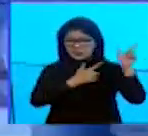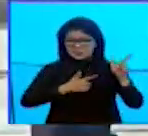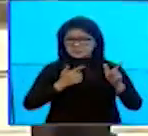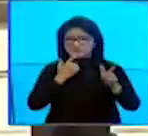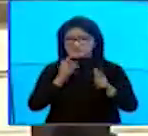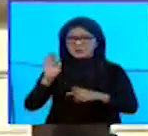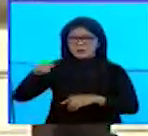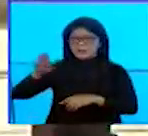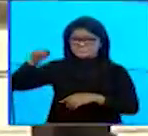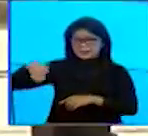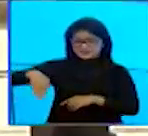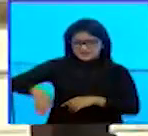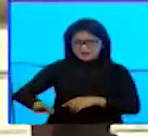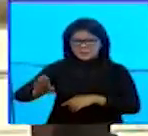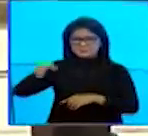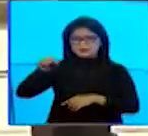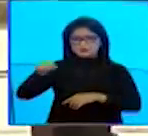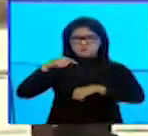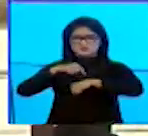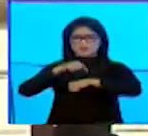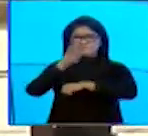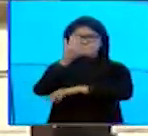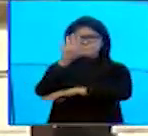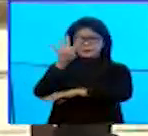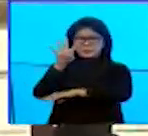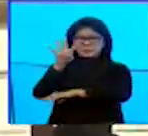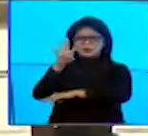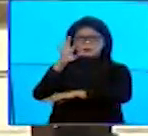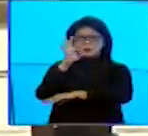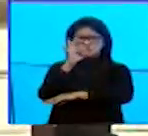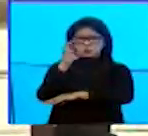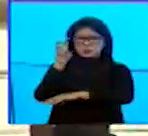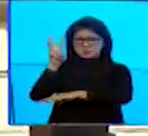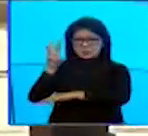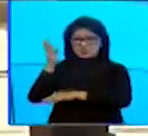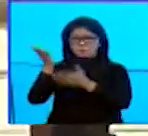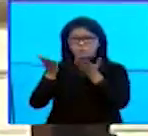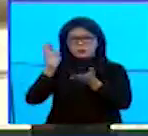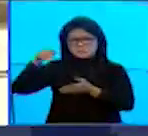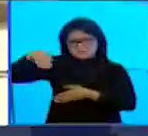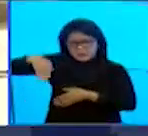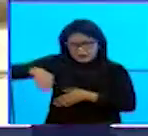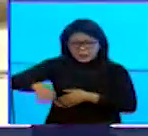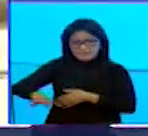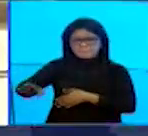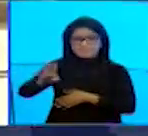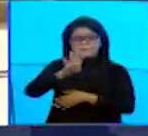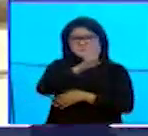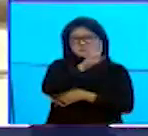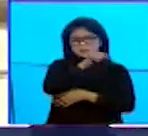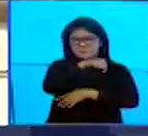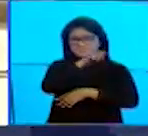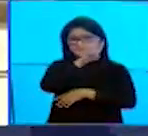pada pukul 03.45 kalian dalam melaksanakan penyelaman kemudian Pung kosong 400 melaksanakan